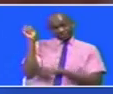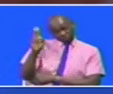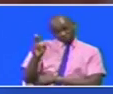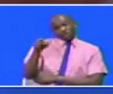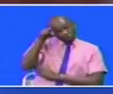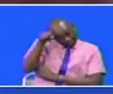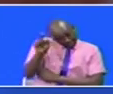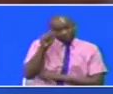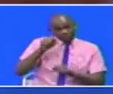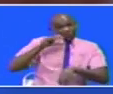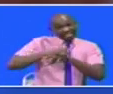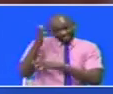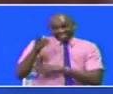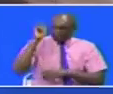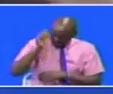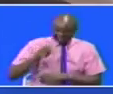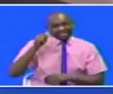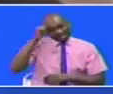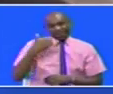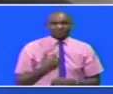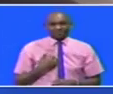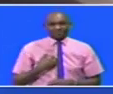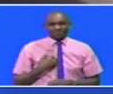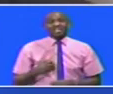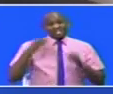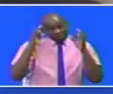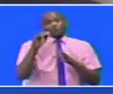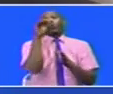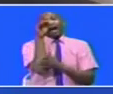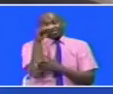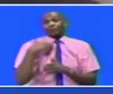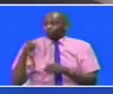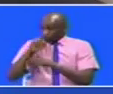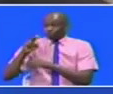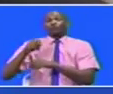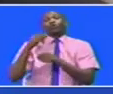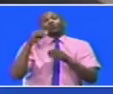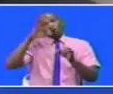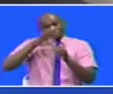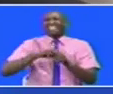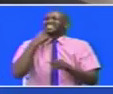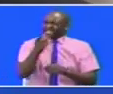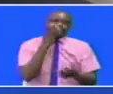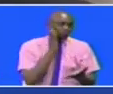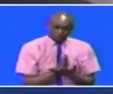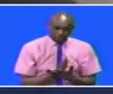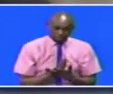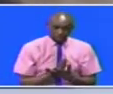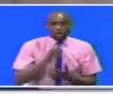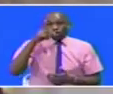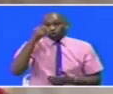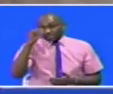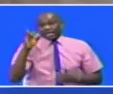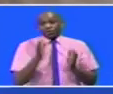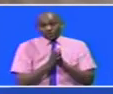eneo hilo inahitaji juhudi na maarifa. Kama mnaombea Uhuru kura, mumwambie ukweli. Kama vile Kosgei na